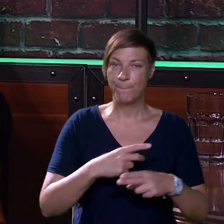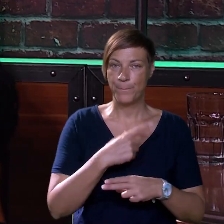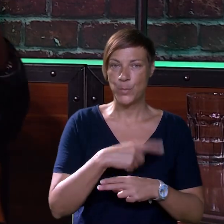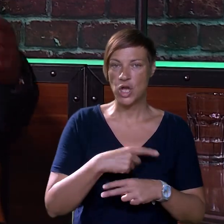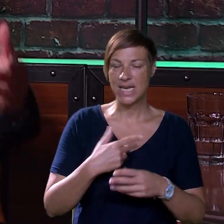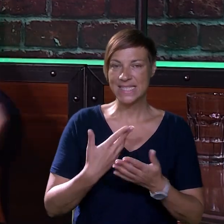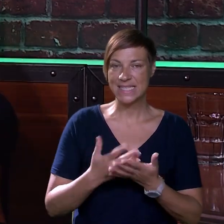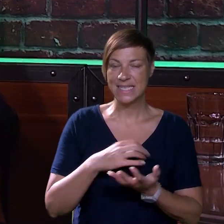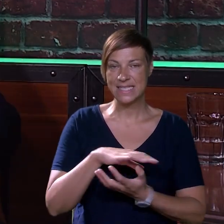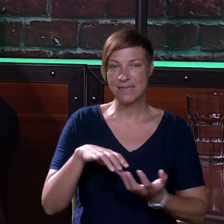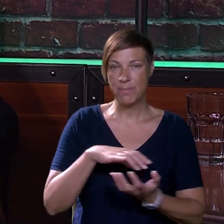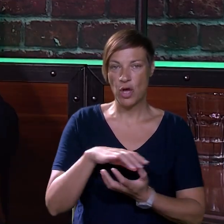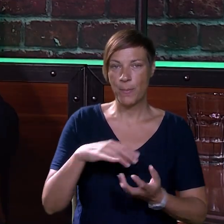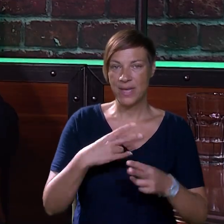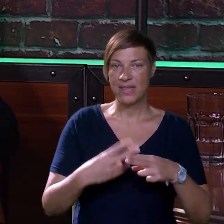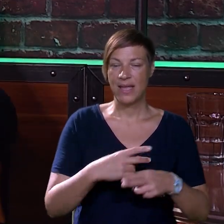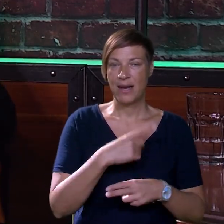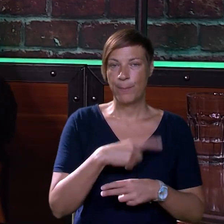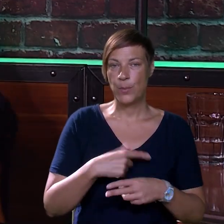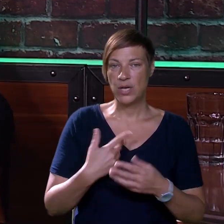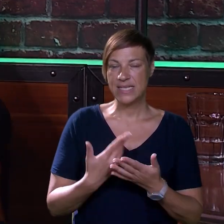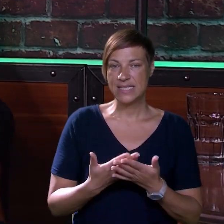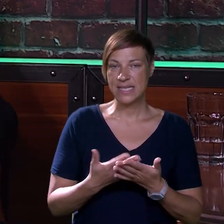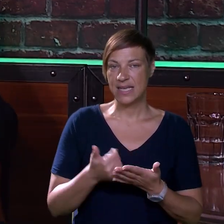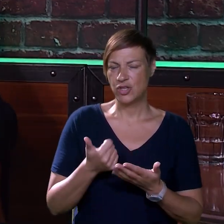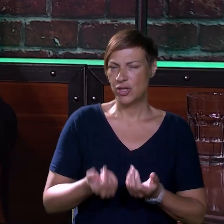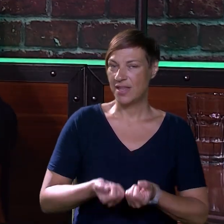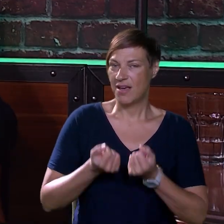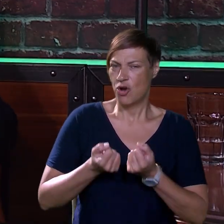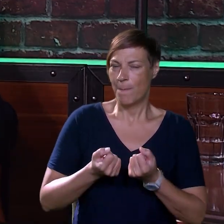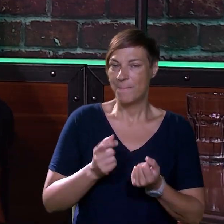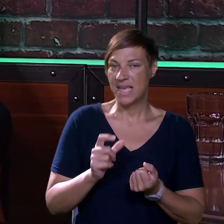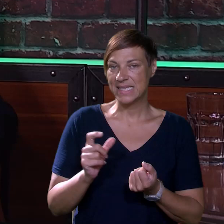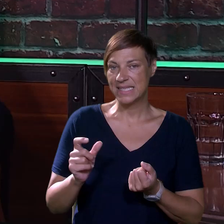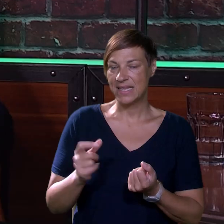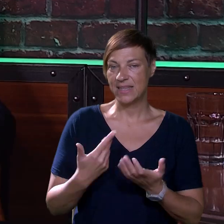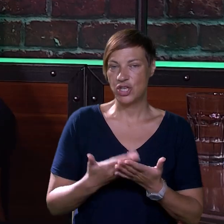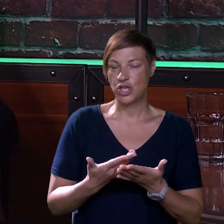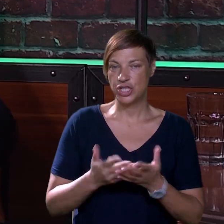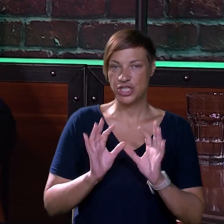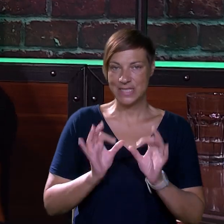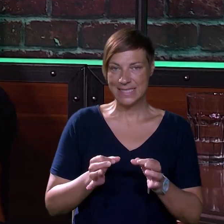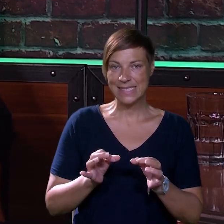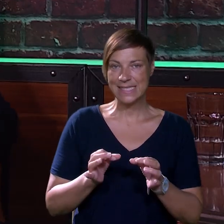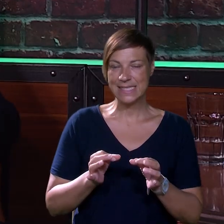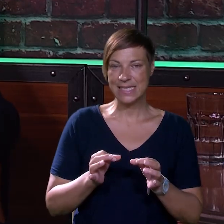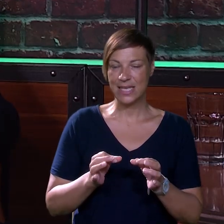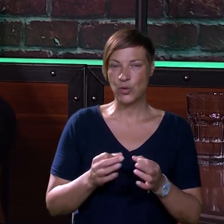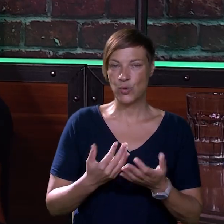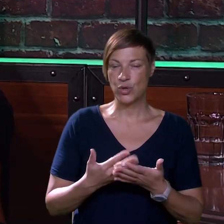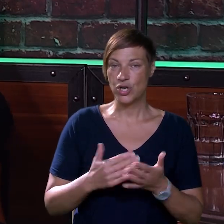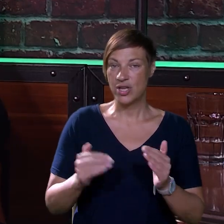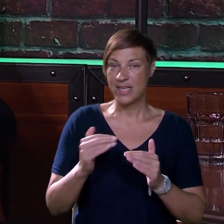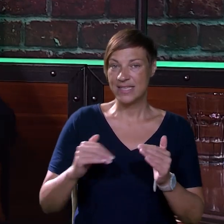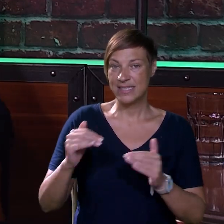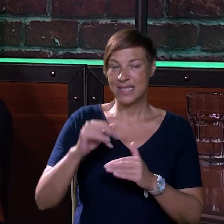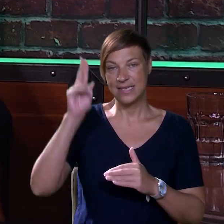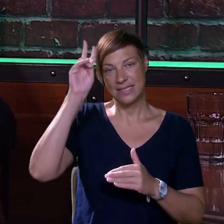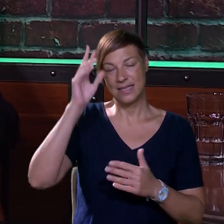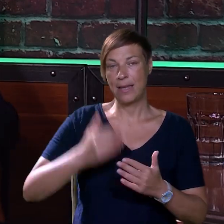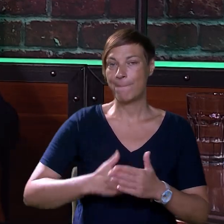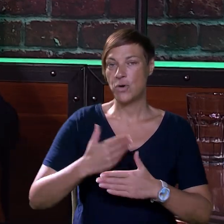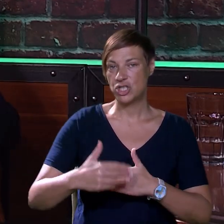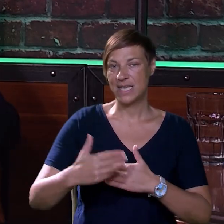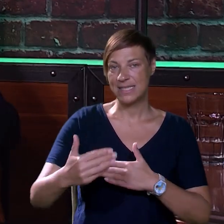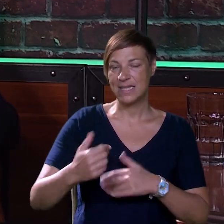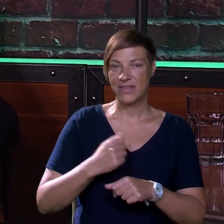bolesnicima, sa obitelji bolesnika. To je, znači, jedan kompleksan taj dio i oni će sigurno stasati i moći nastaviti